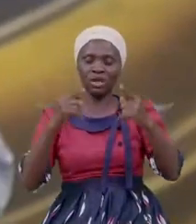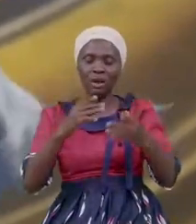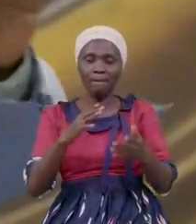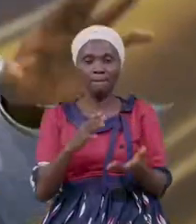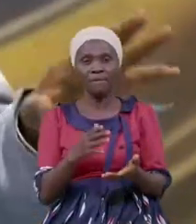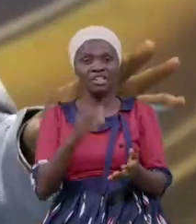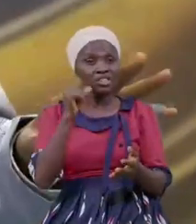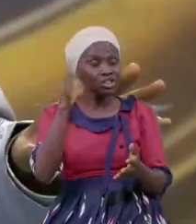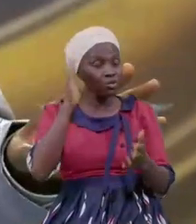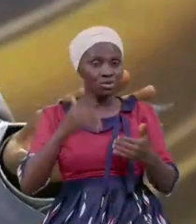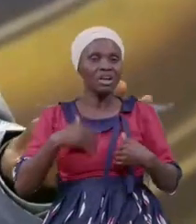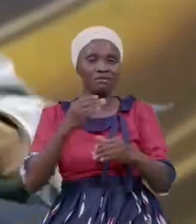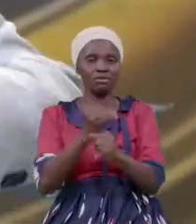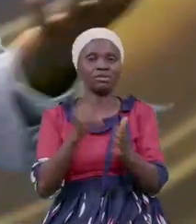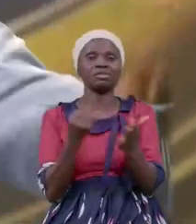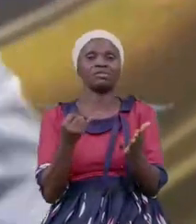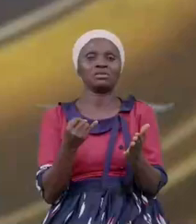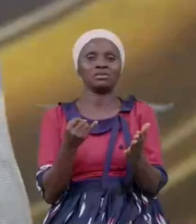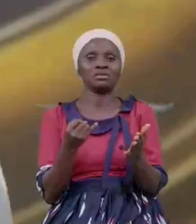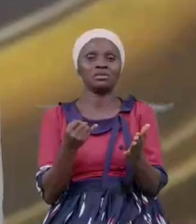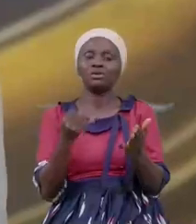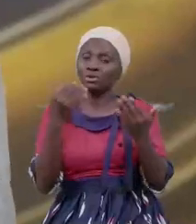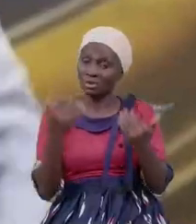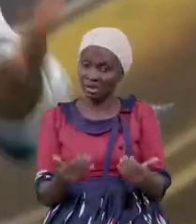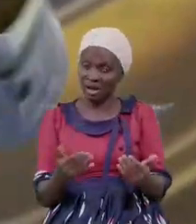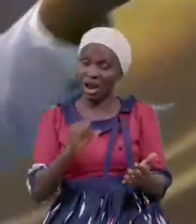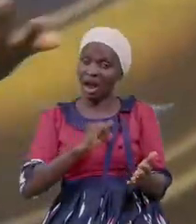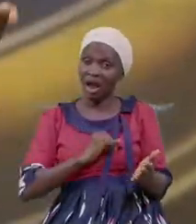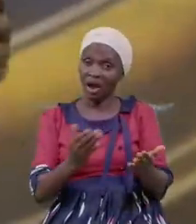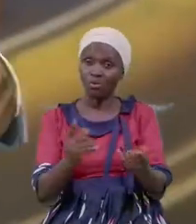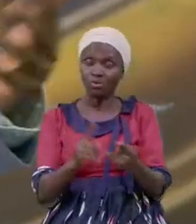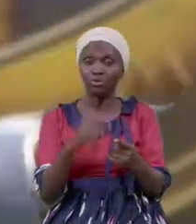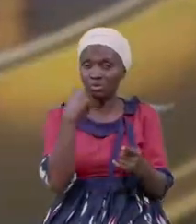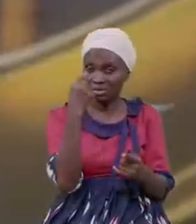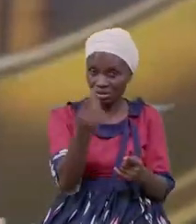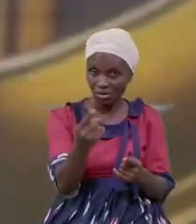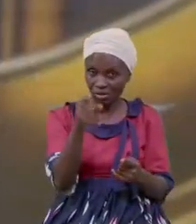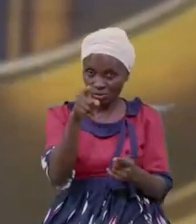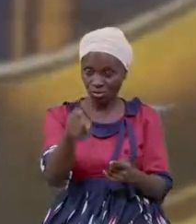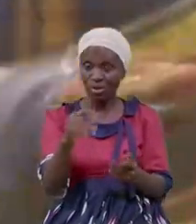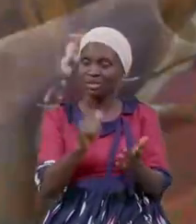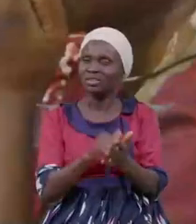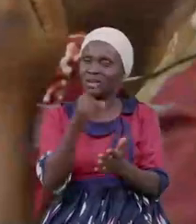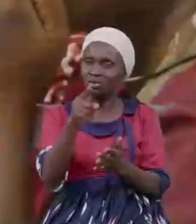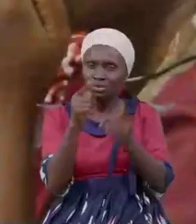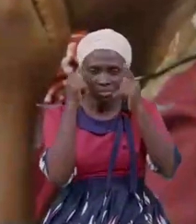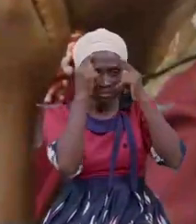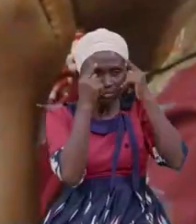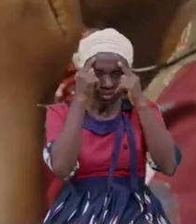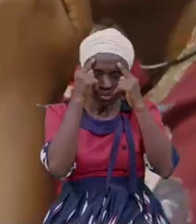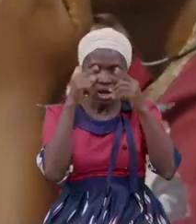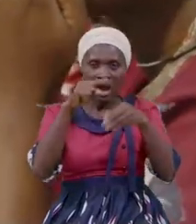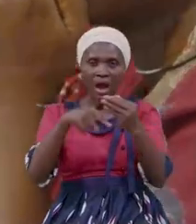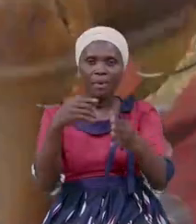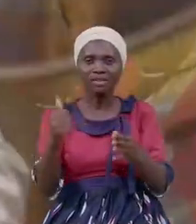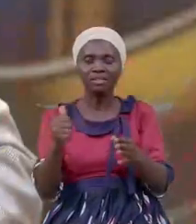je viens te dire considère un champ À qui est ce champ considère une profession P